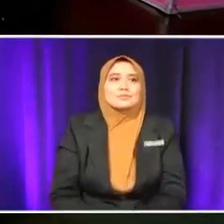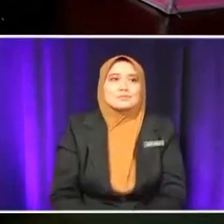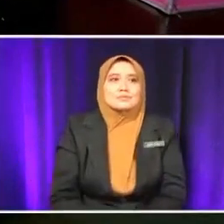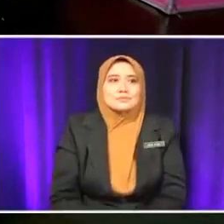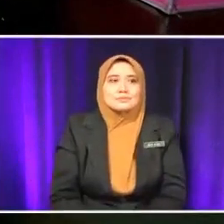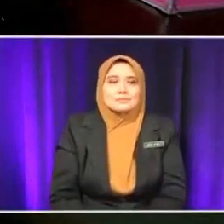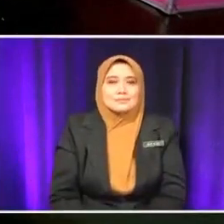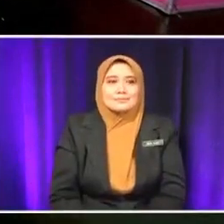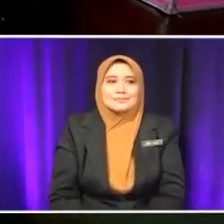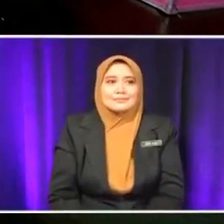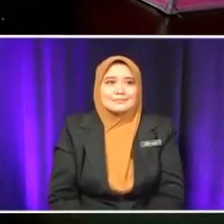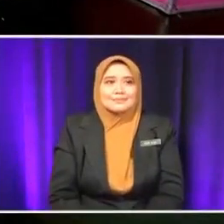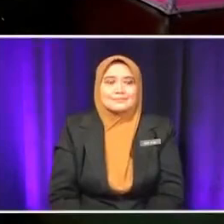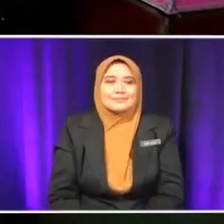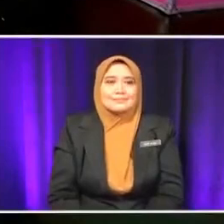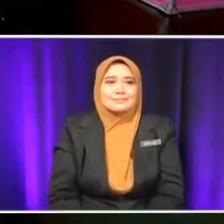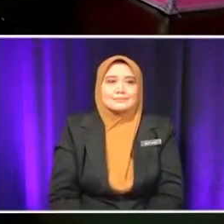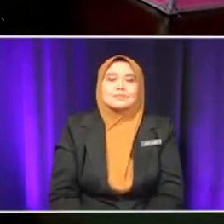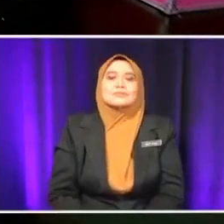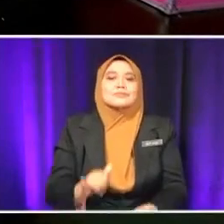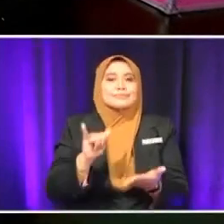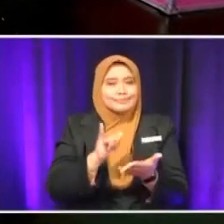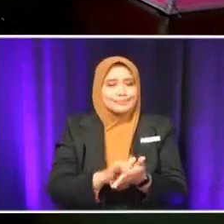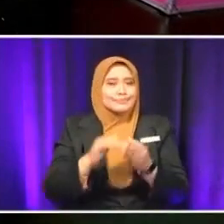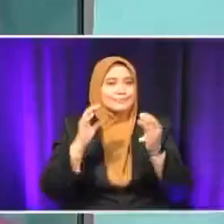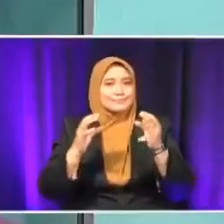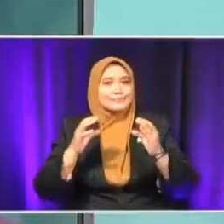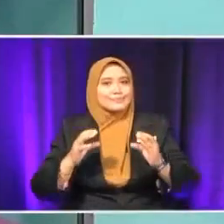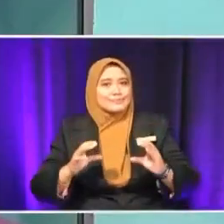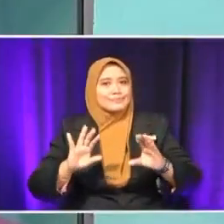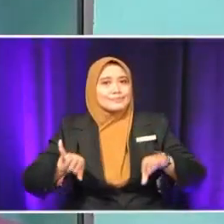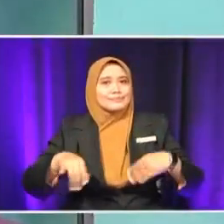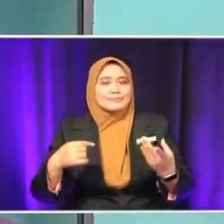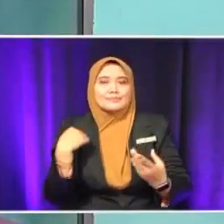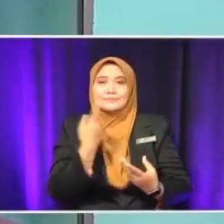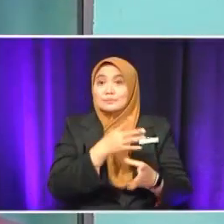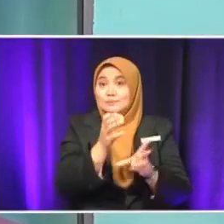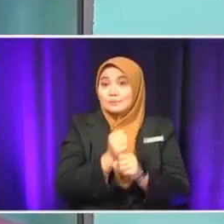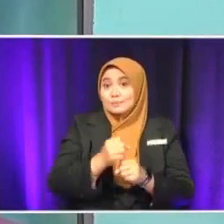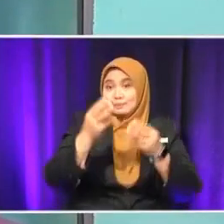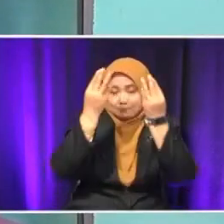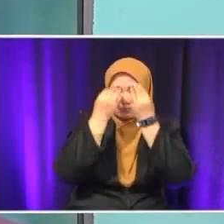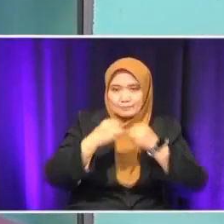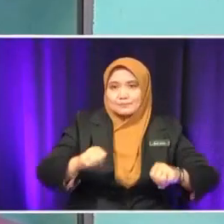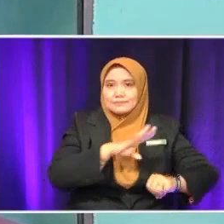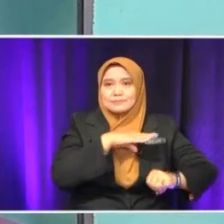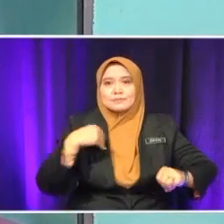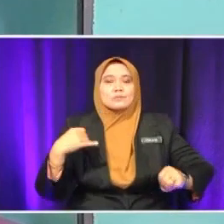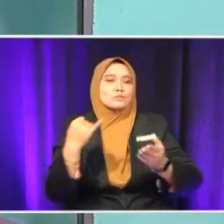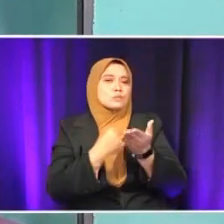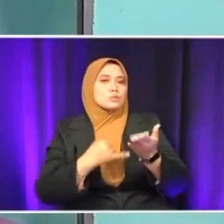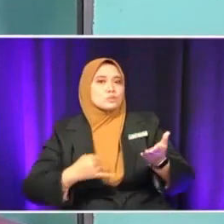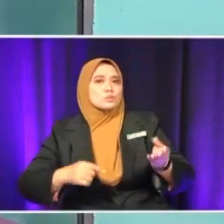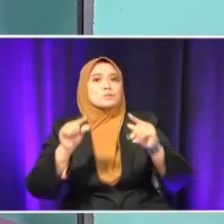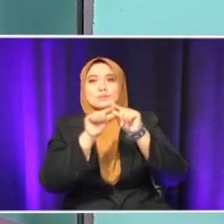tadi. Okey, jadi okay, itulah caranya. Ya, macam mana kalau kita dapat maklumat, dah kita nak tulis balik graf. Okey, kita nak lukis